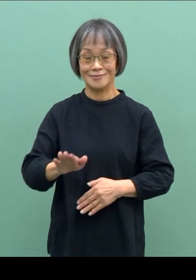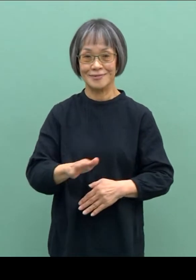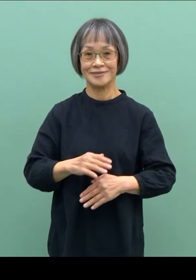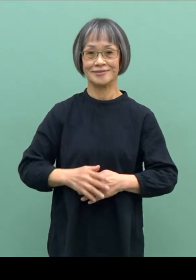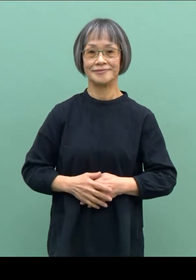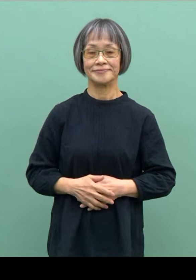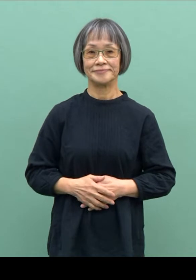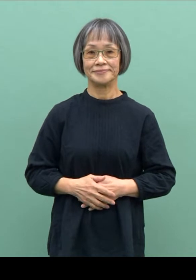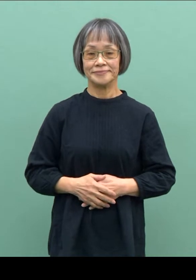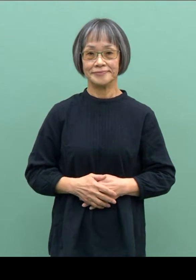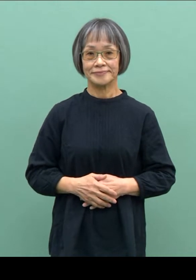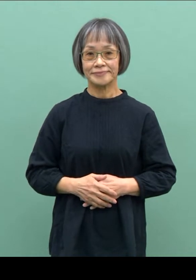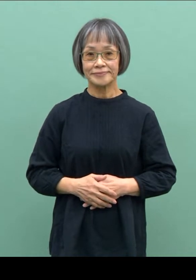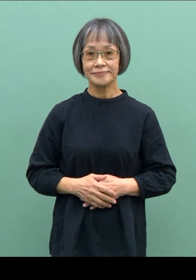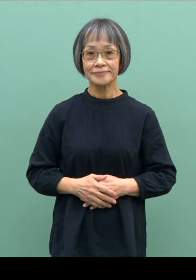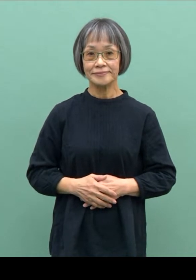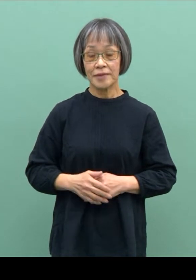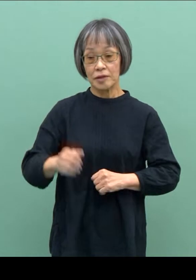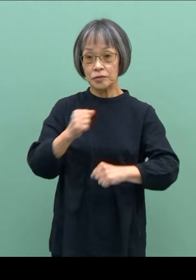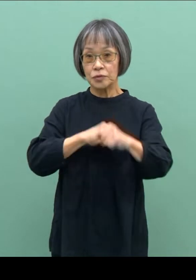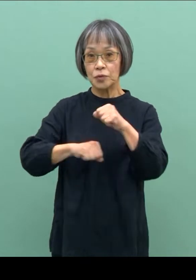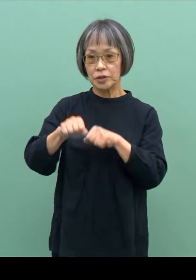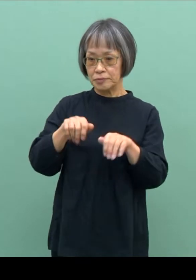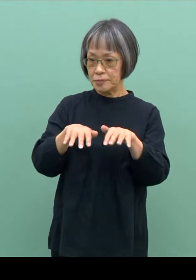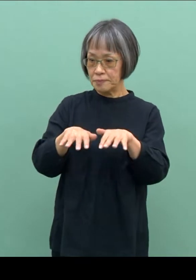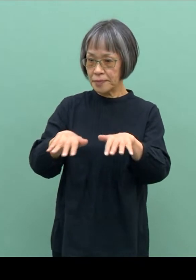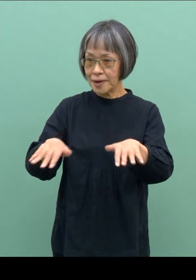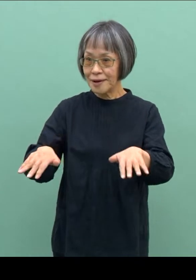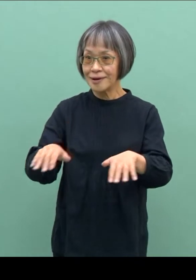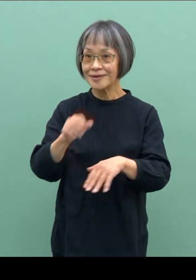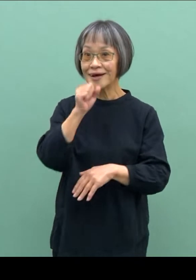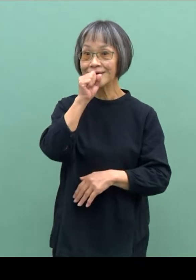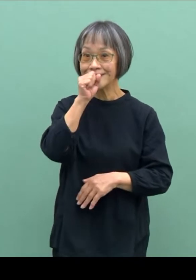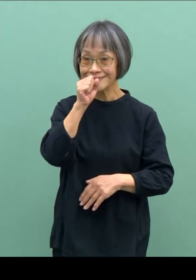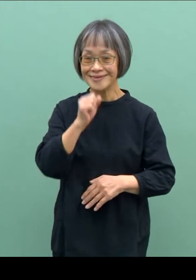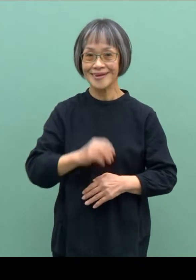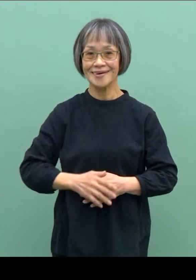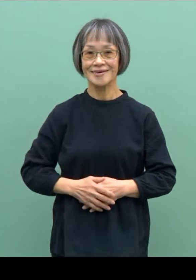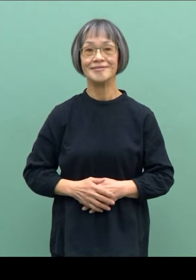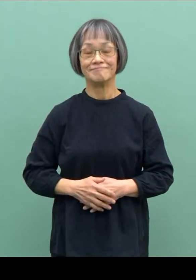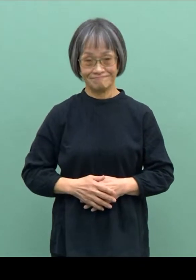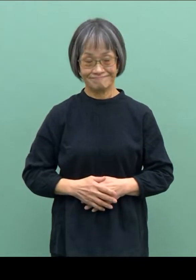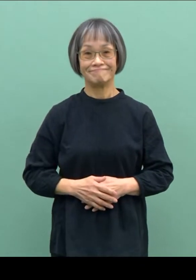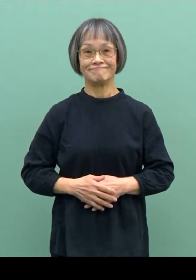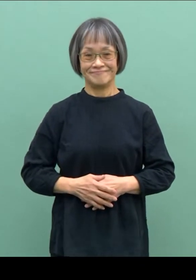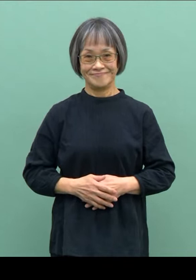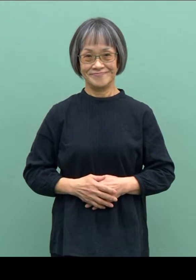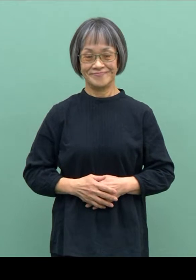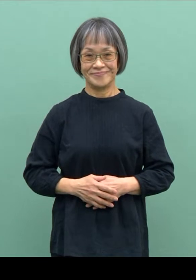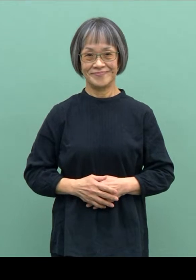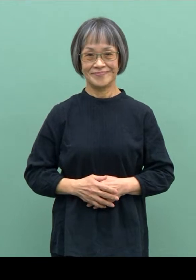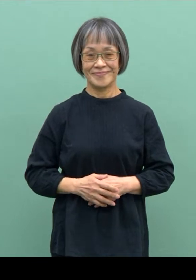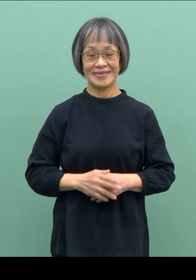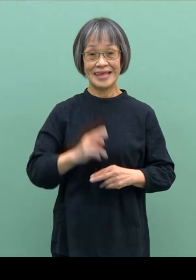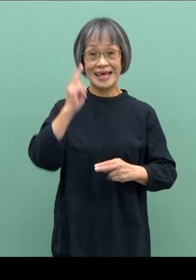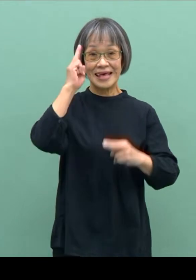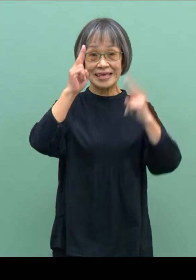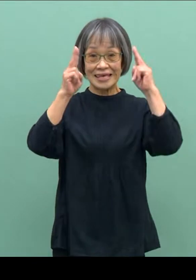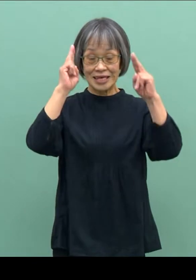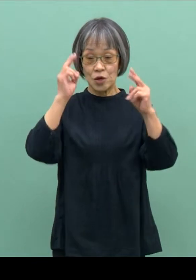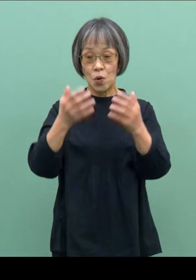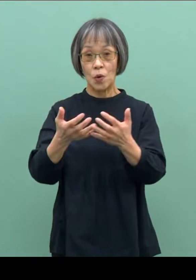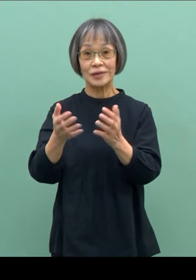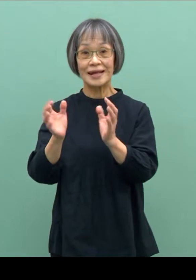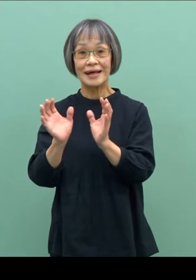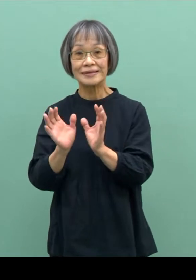などもその一部です。 こうした取り組みが県内でもっと広がるといいですよね。 そうなんです。県